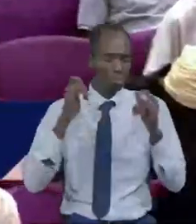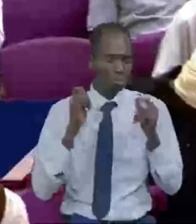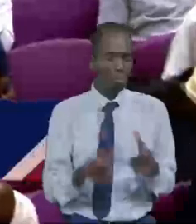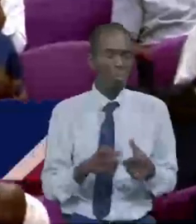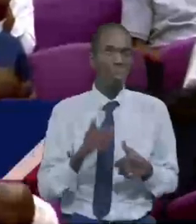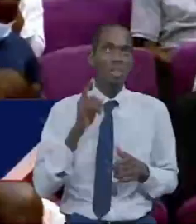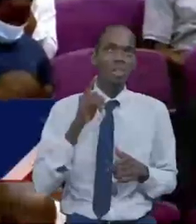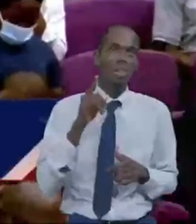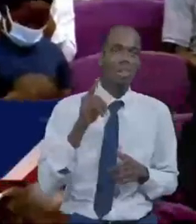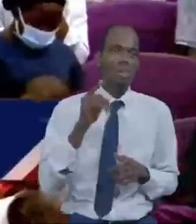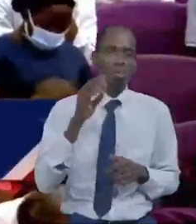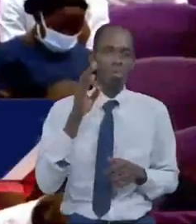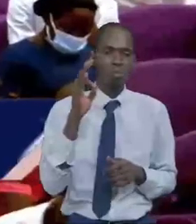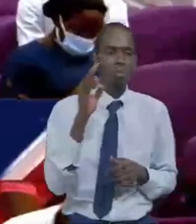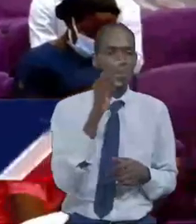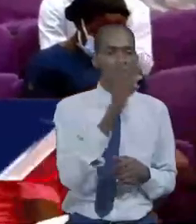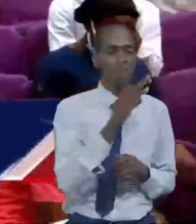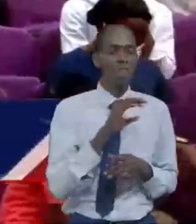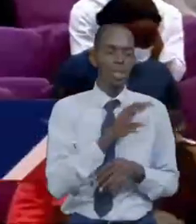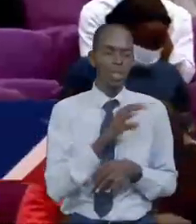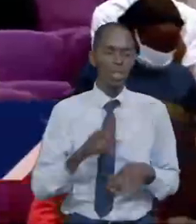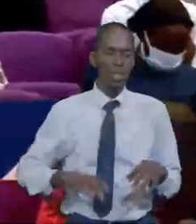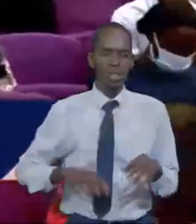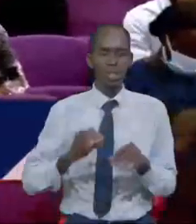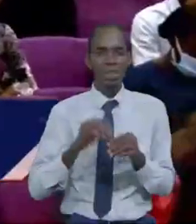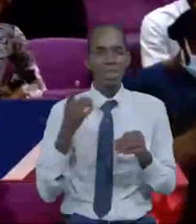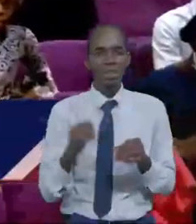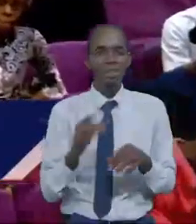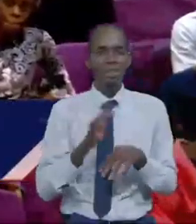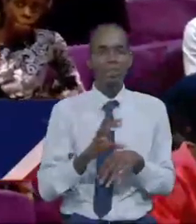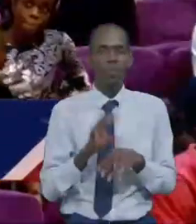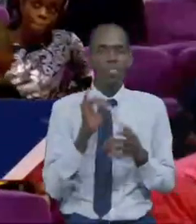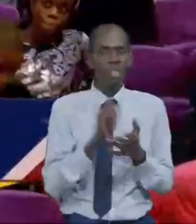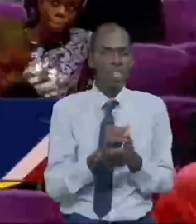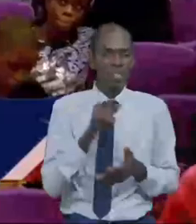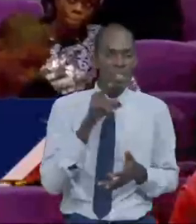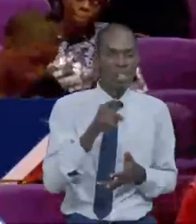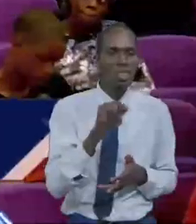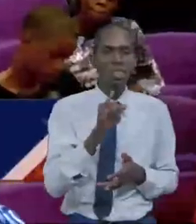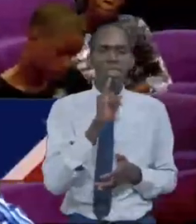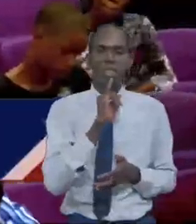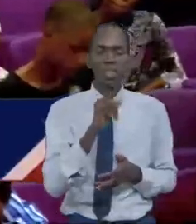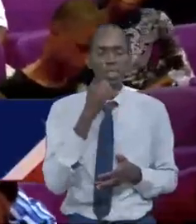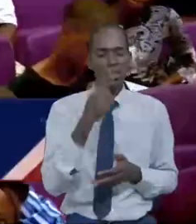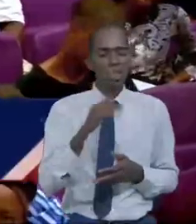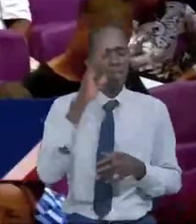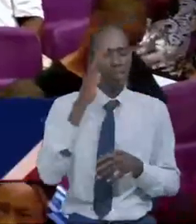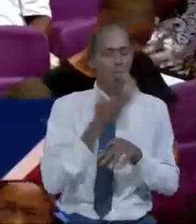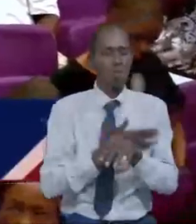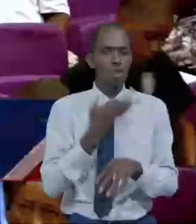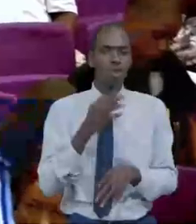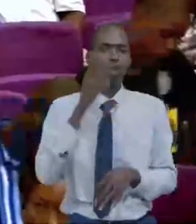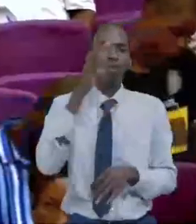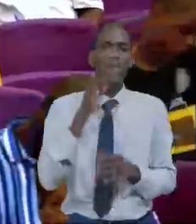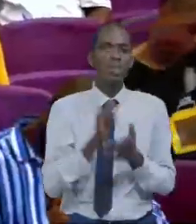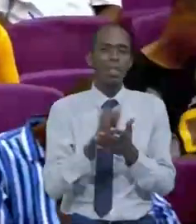20. Actes 9, verset 20. Et aussitôt il prêcha dans les synagogues que Jésus est le